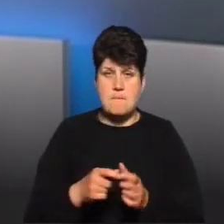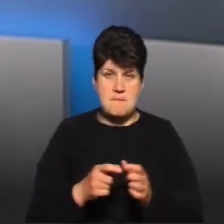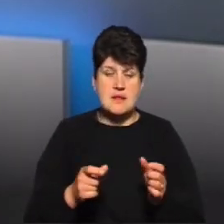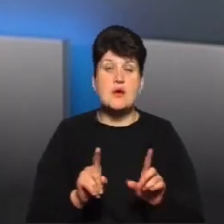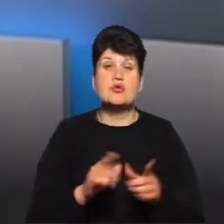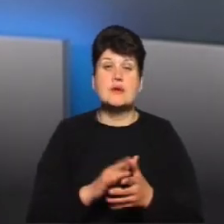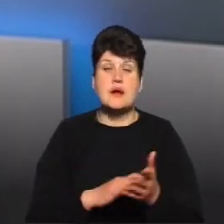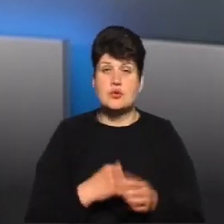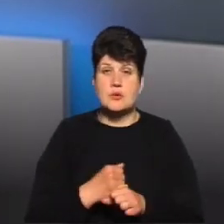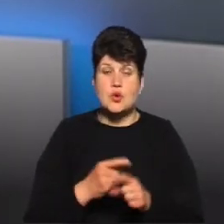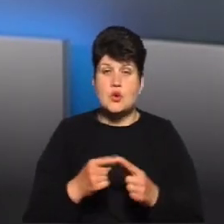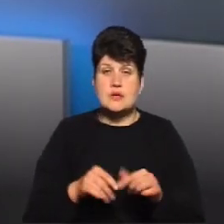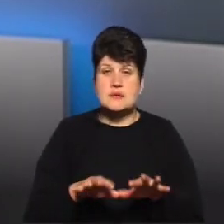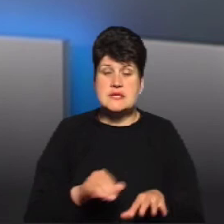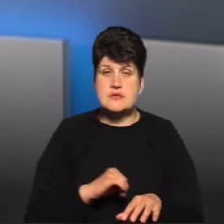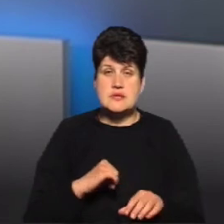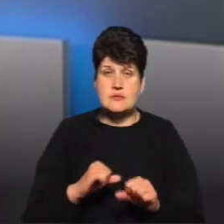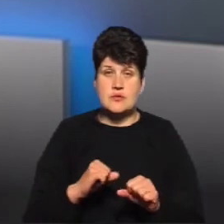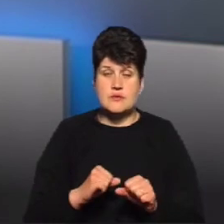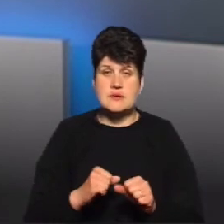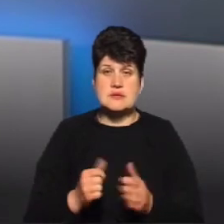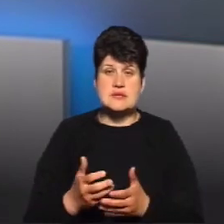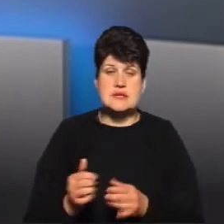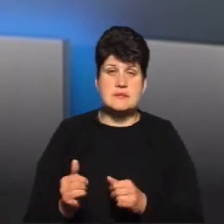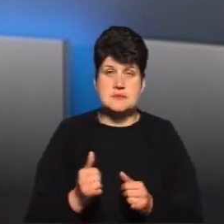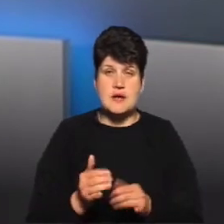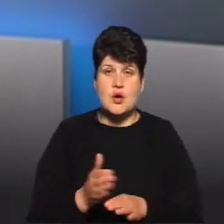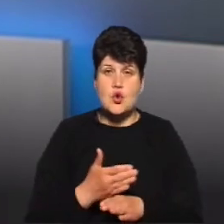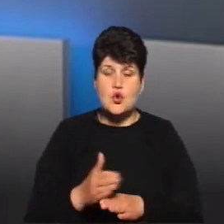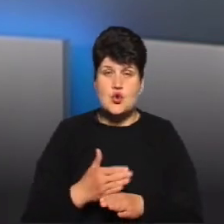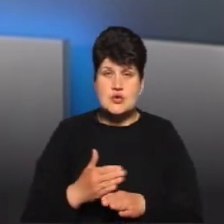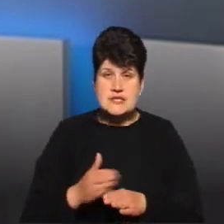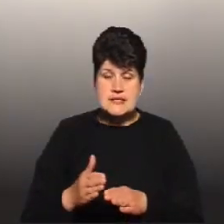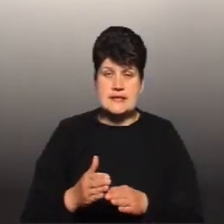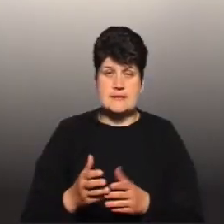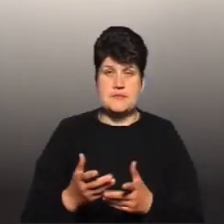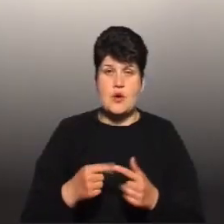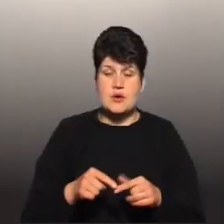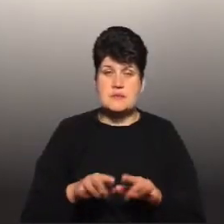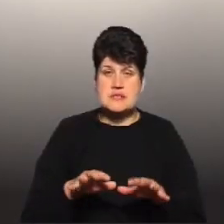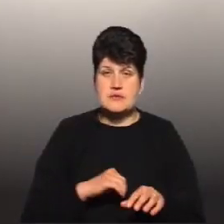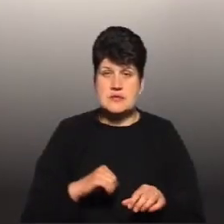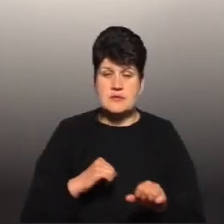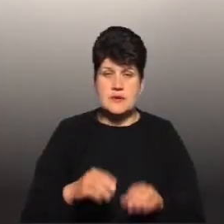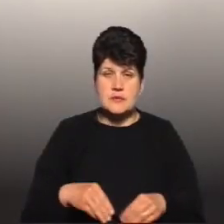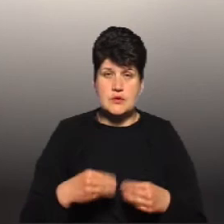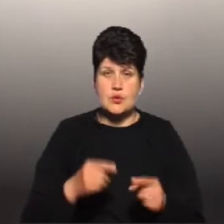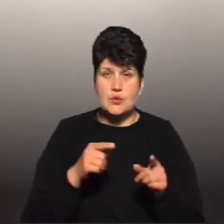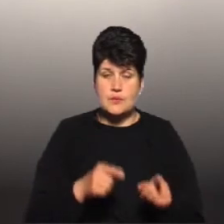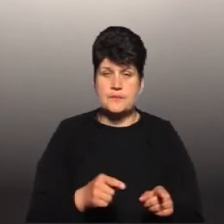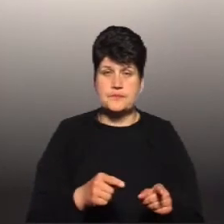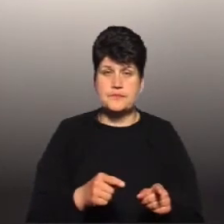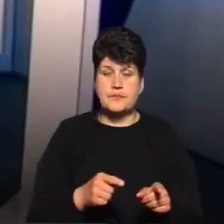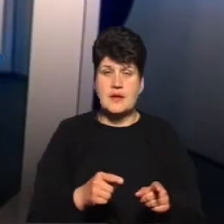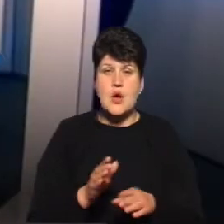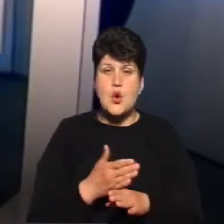місцевого самоврядування забезпечує роздільне збирання, в тому числі і небезпечні відходи. На орган місцевого самоврядування покладається саме розділка, в